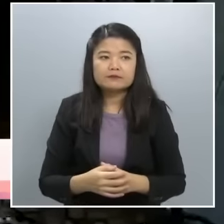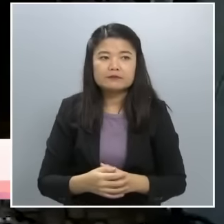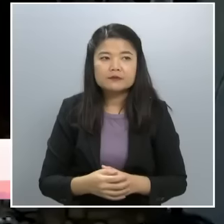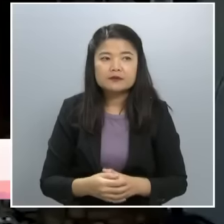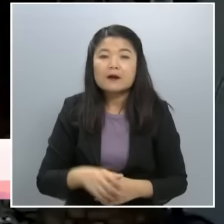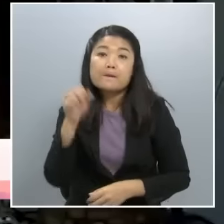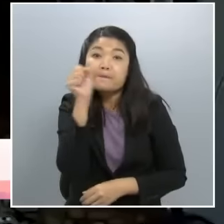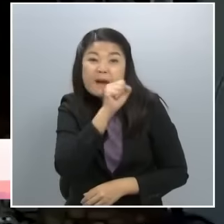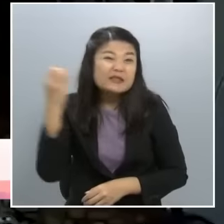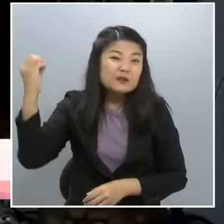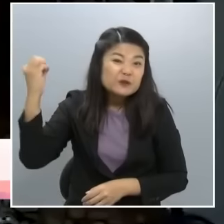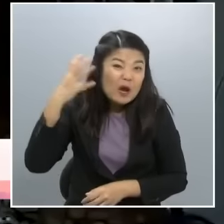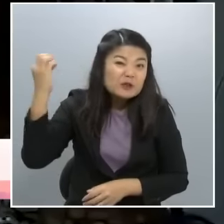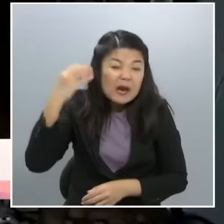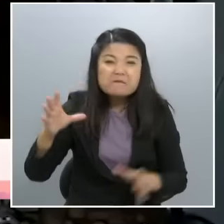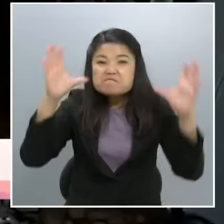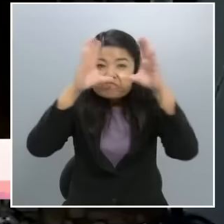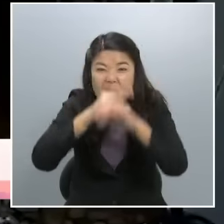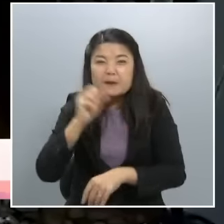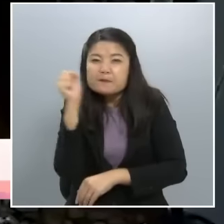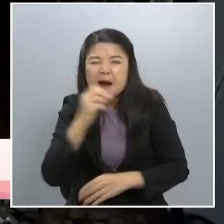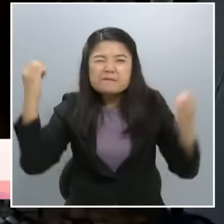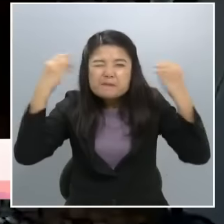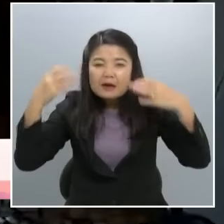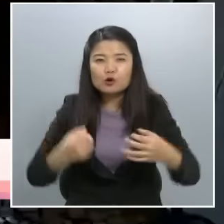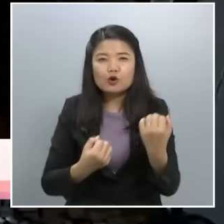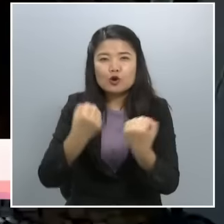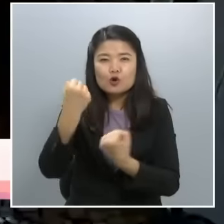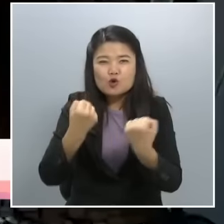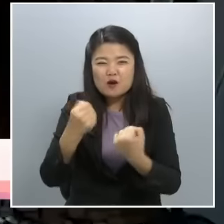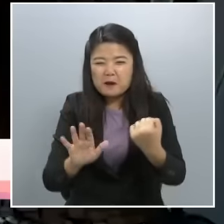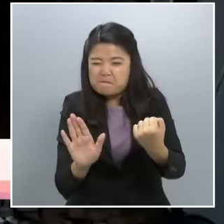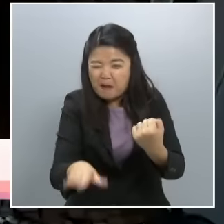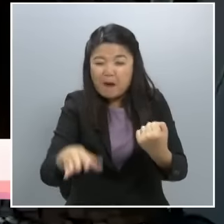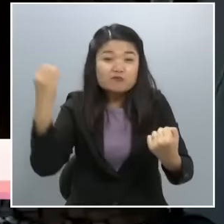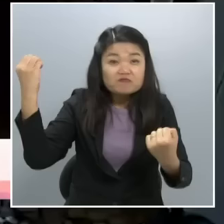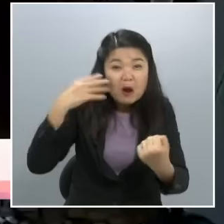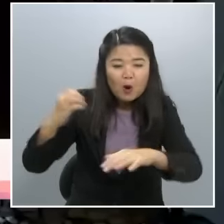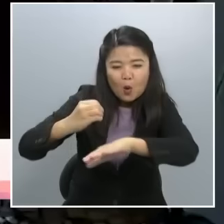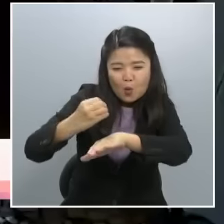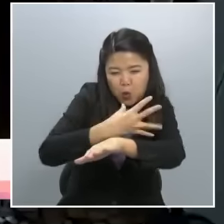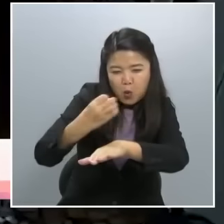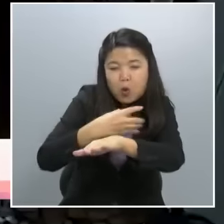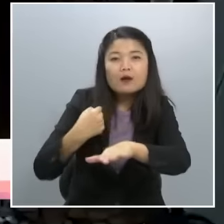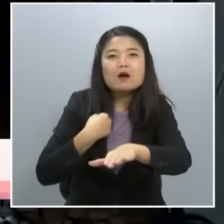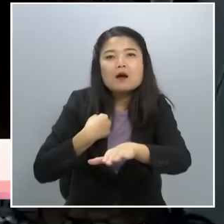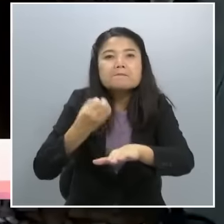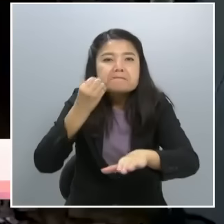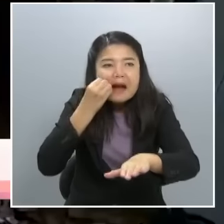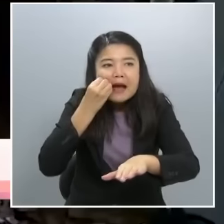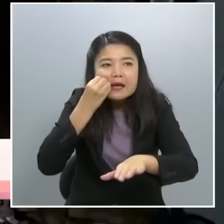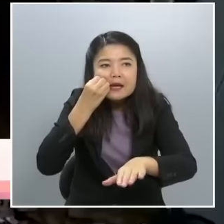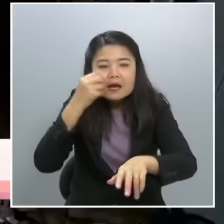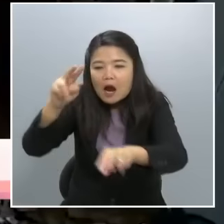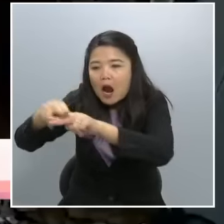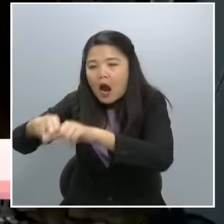งเสียงดังแล้วเปิดดึกดื่นนะคะเบิ้ลรถเสียงดังบางครั้งปล่อยควันรถเข้ามาในบ้านตั้งวงกินเหล้าเสีย